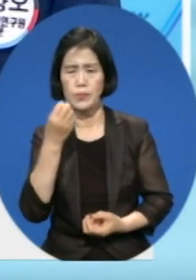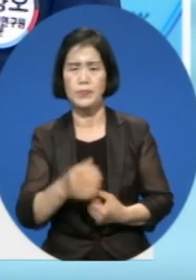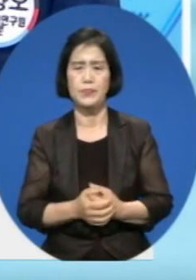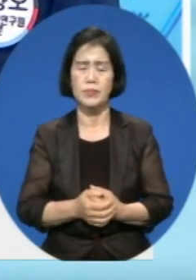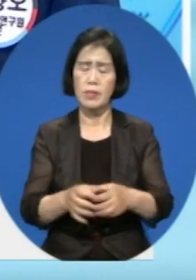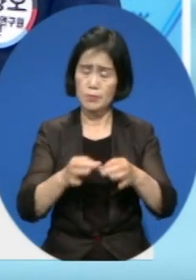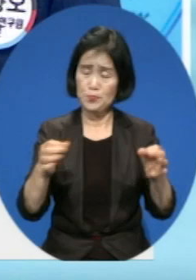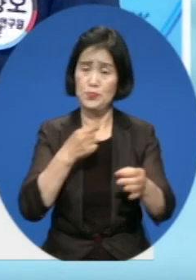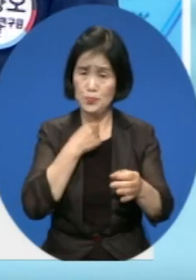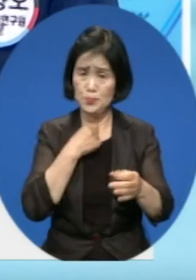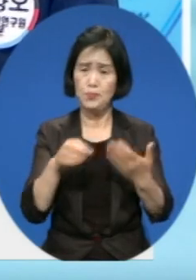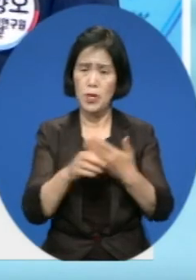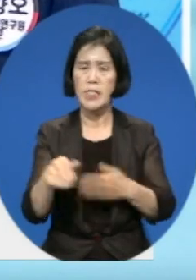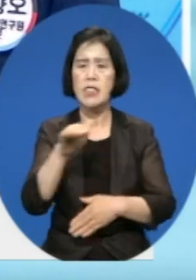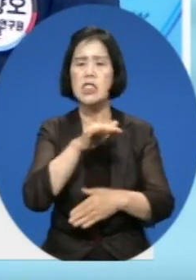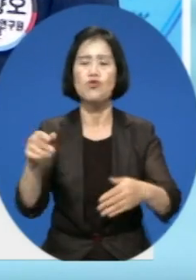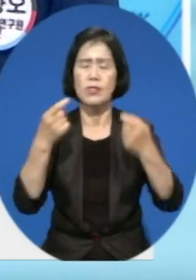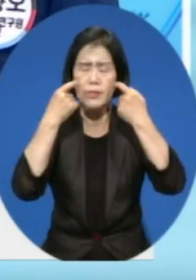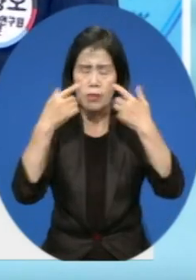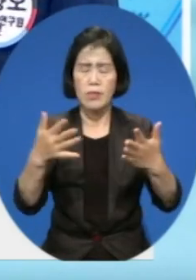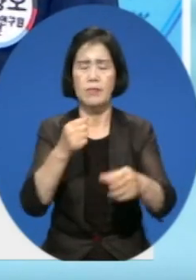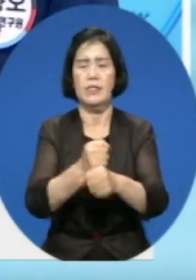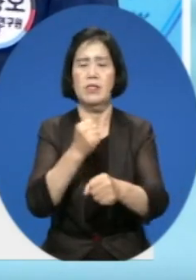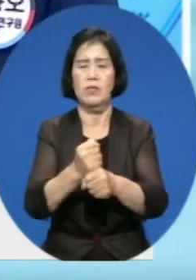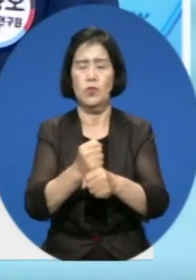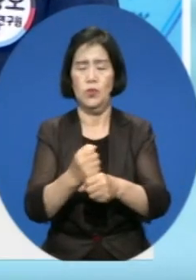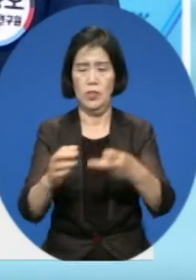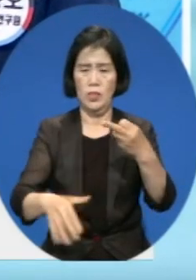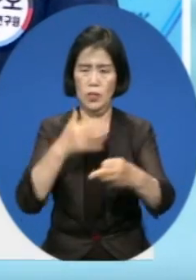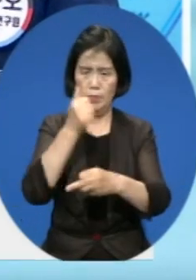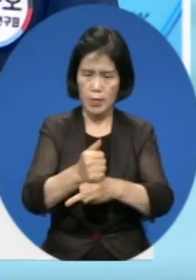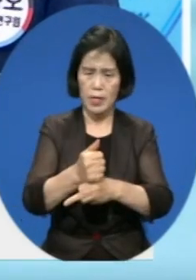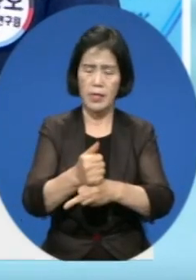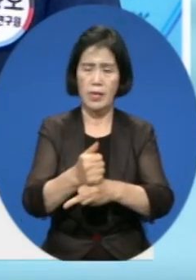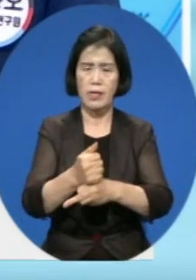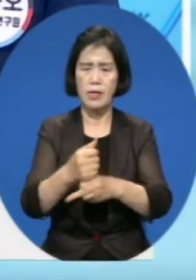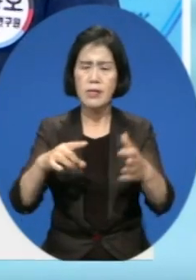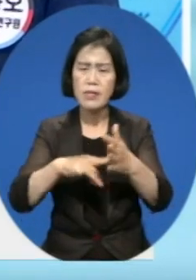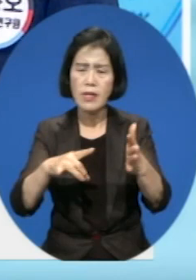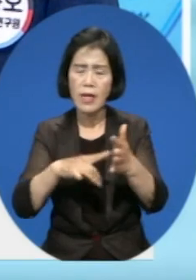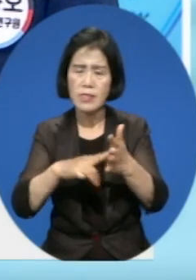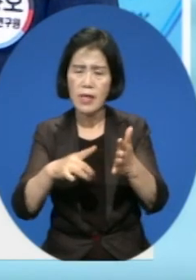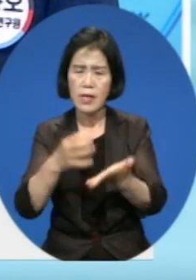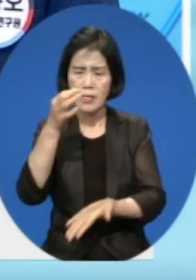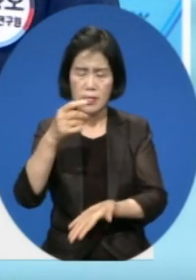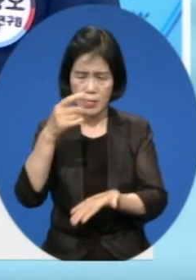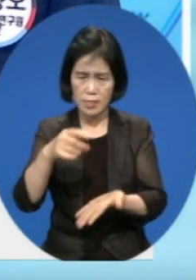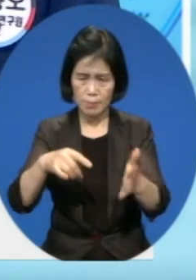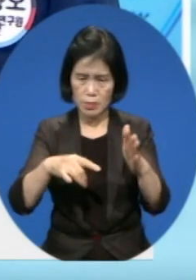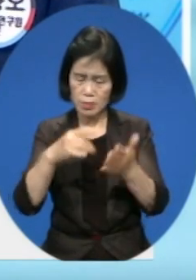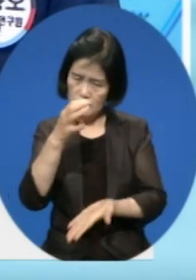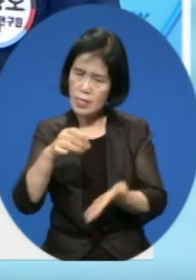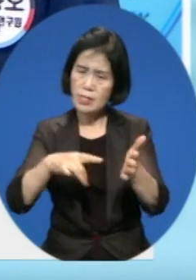싶으면 이것들을 전격적으로 하고 연말에 우리가 어차피 계산하는 재산세에서 갖고 네. 오는 방법